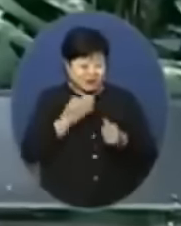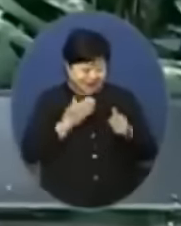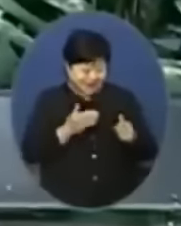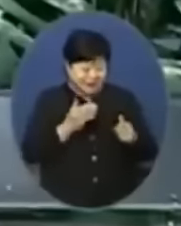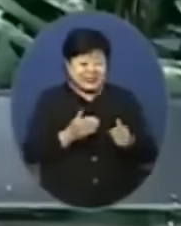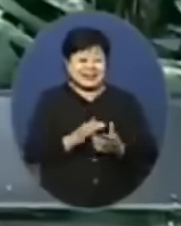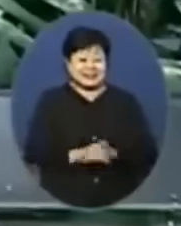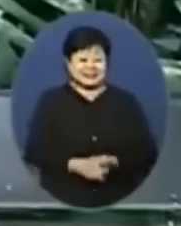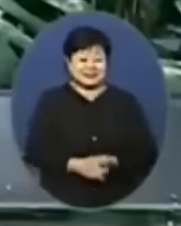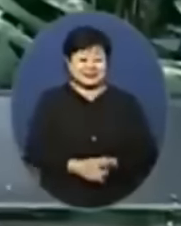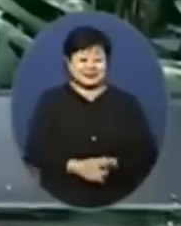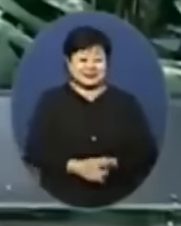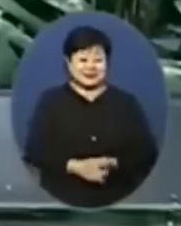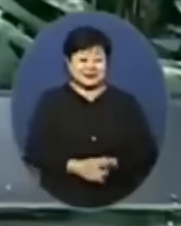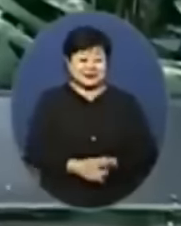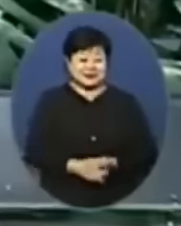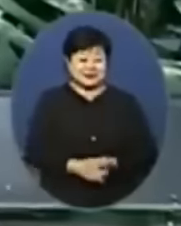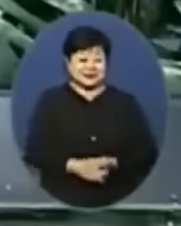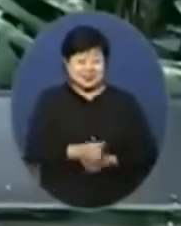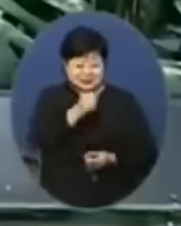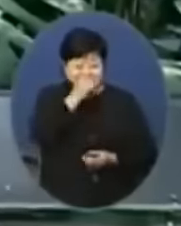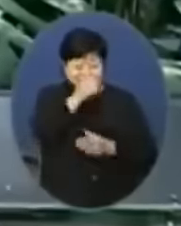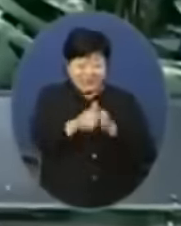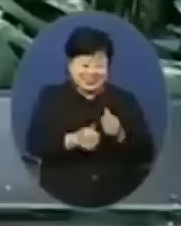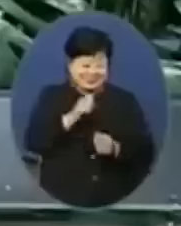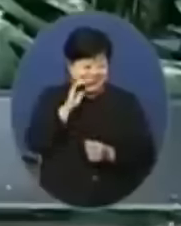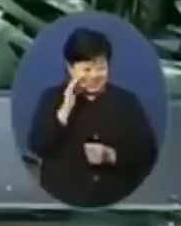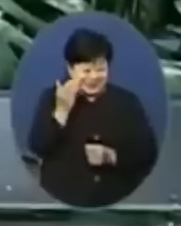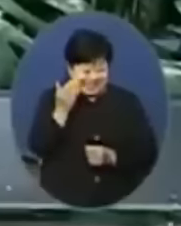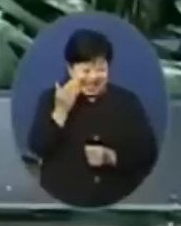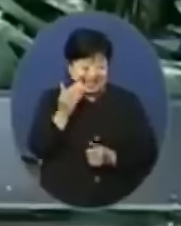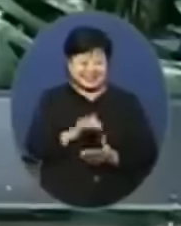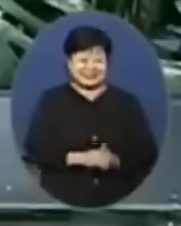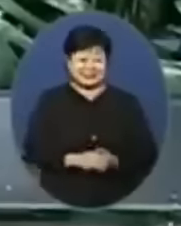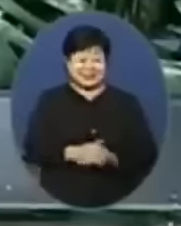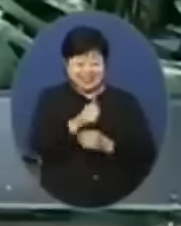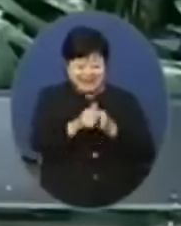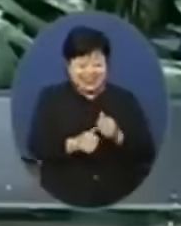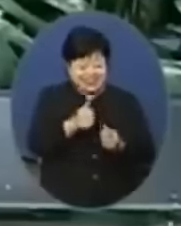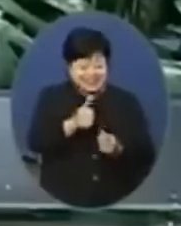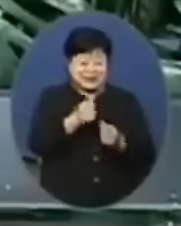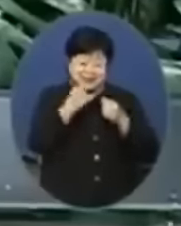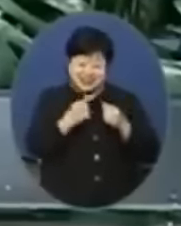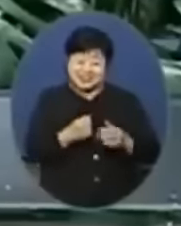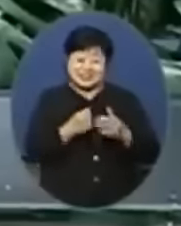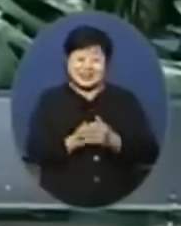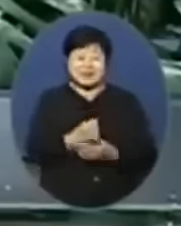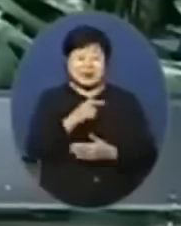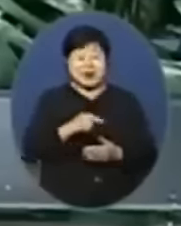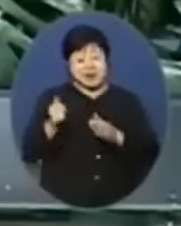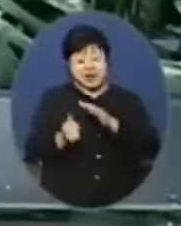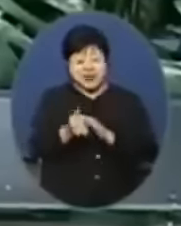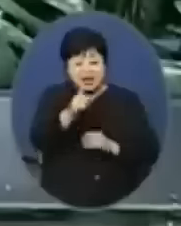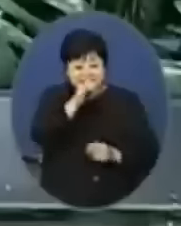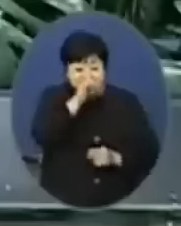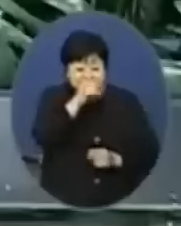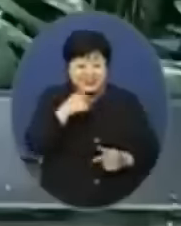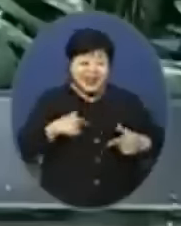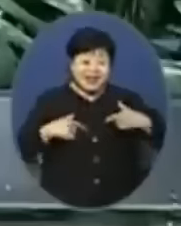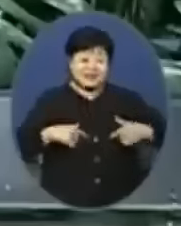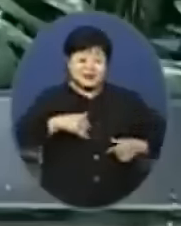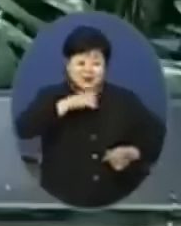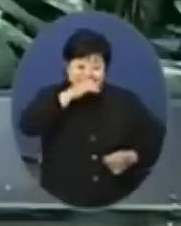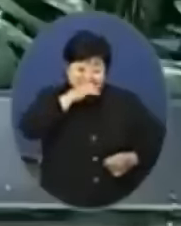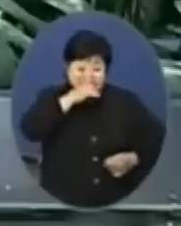강건하기를 내가 간구하노라. 좋은 하나님이십니다. 이 하나님이 계시기 때문에 마음에 희망이 있고 기쁨이